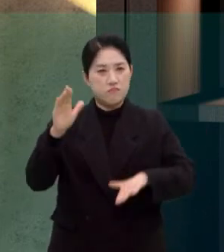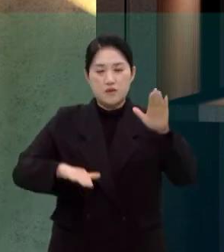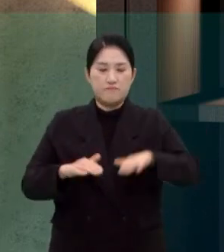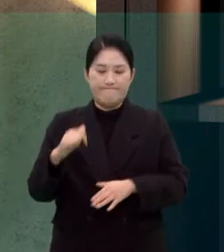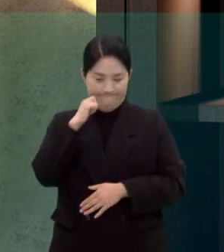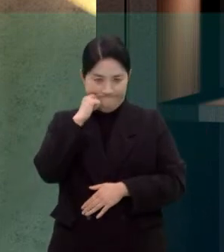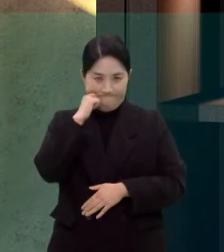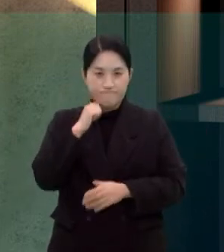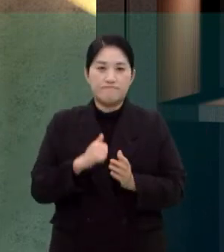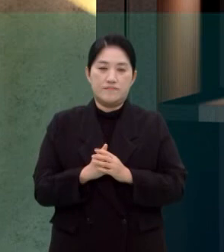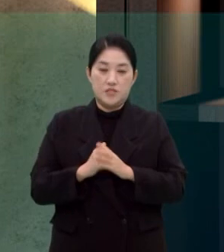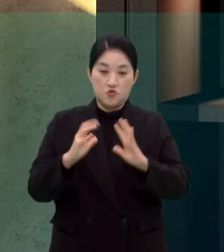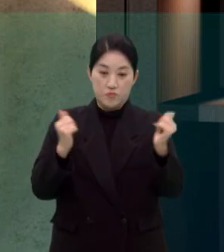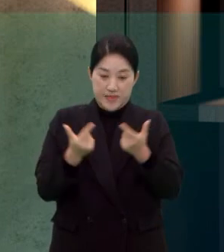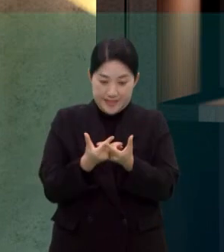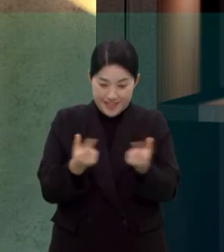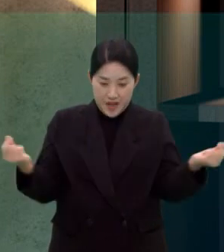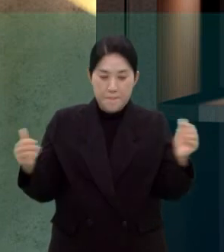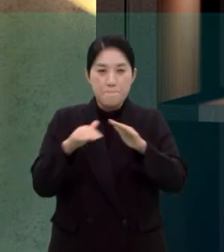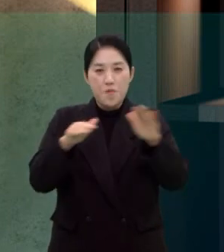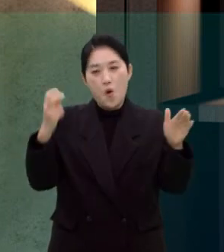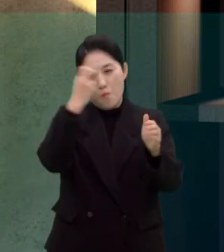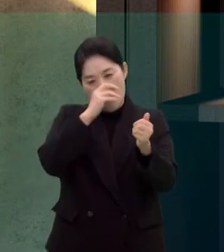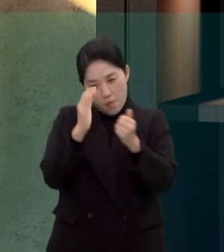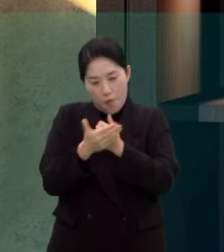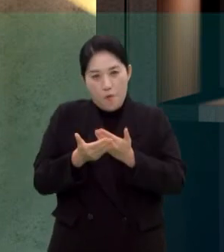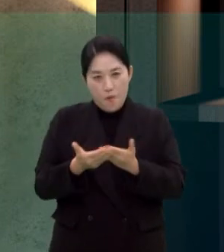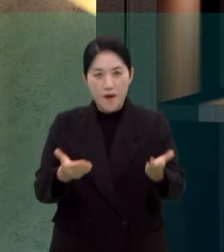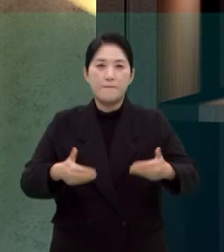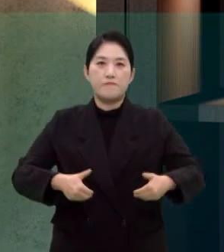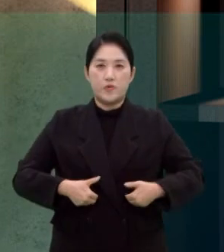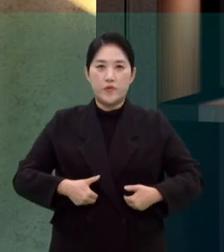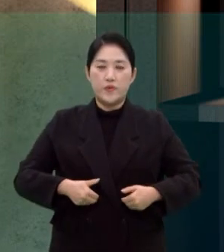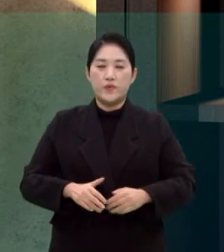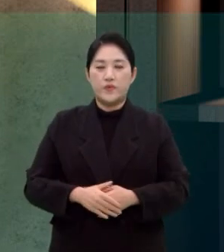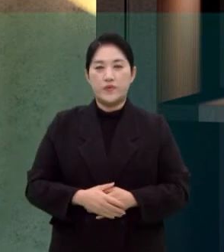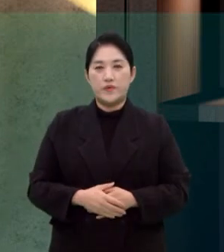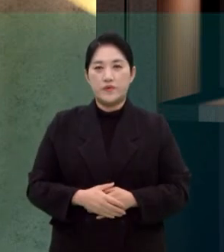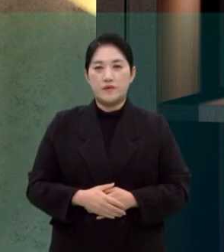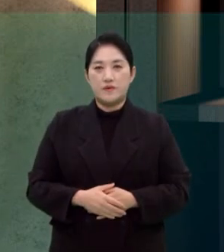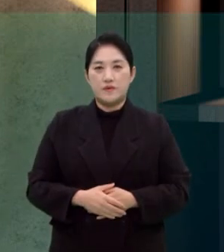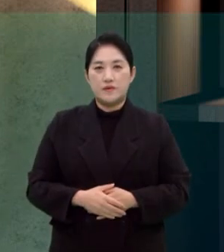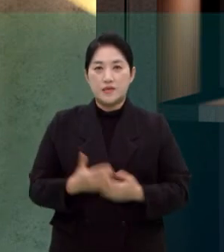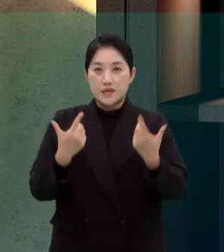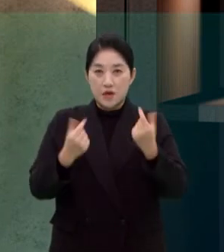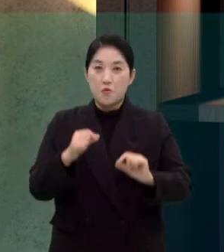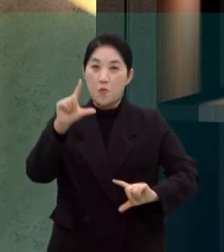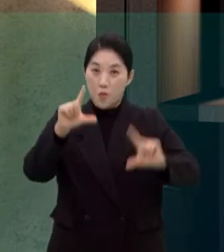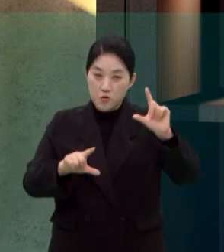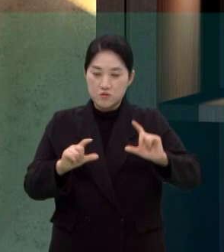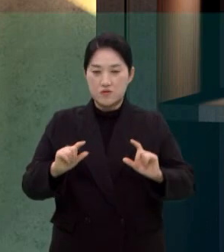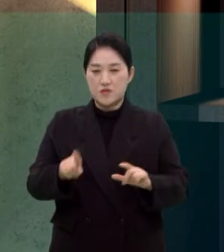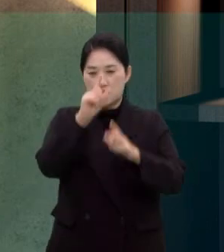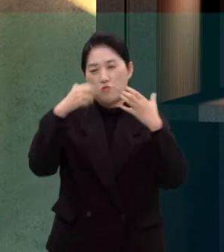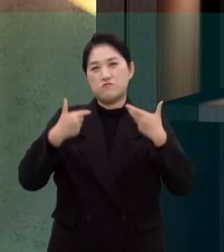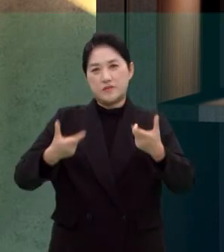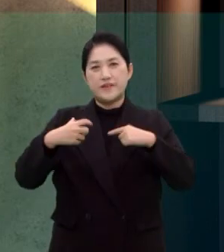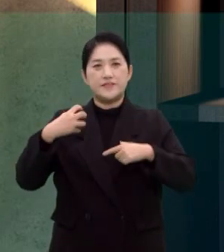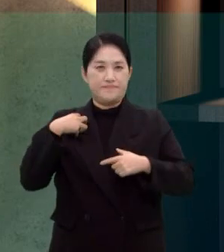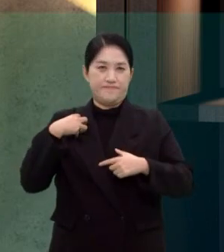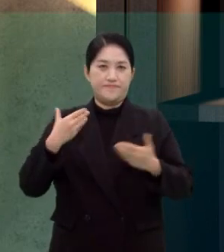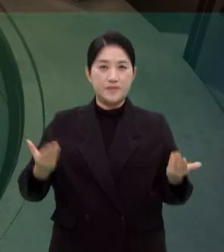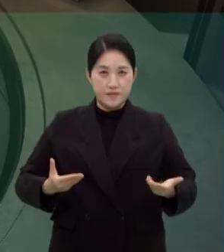국민 모두가 평등하게 보호받을 수 있어야만 합니다. 바로 그것이 국가의 의무입니다.